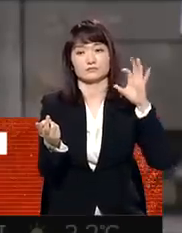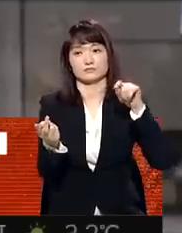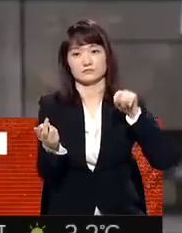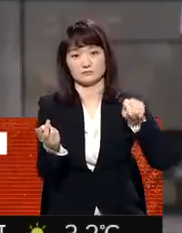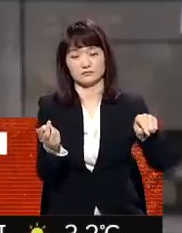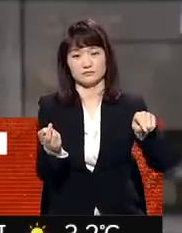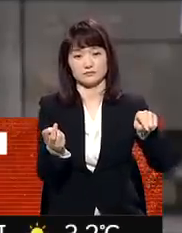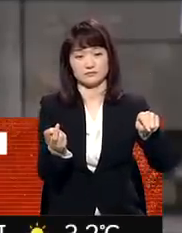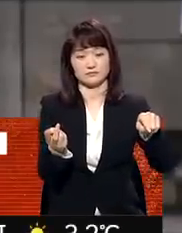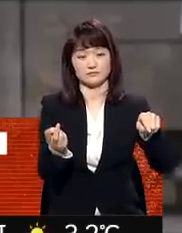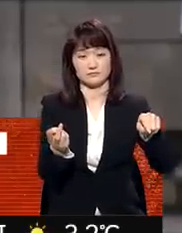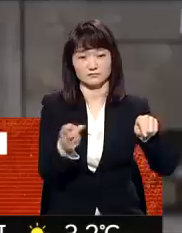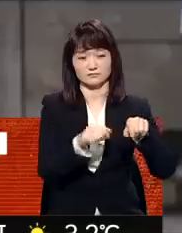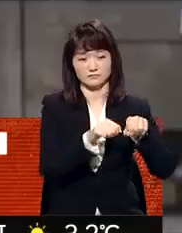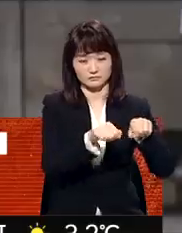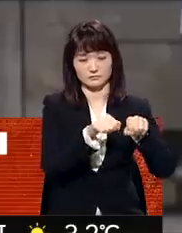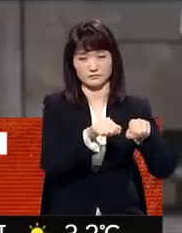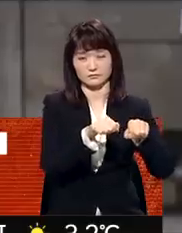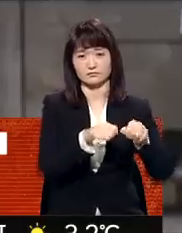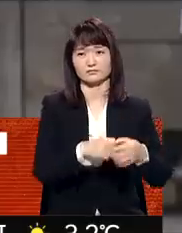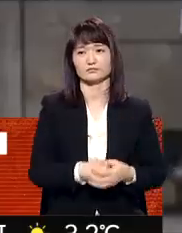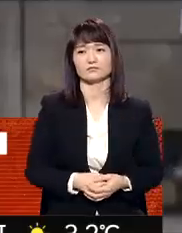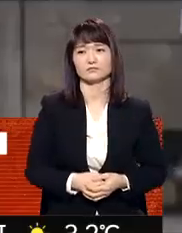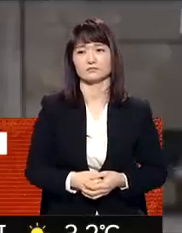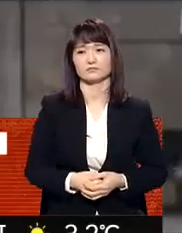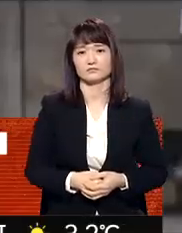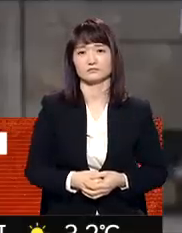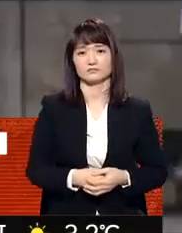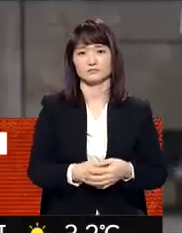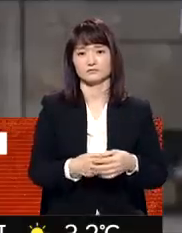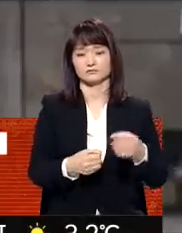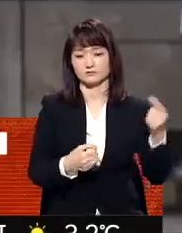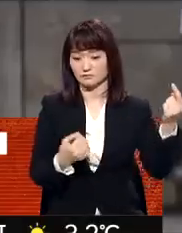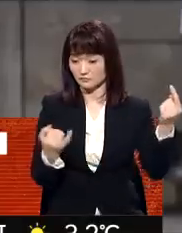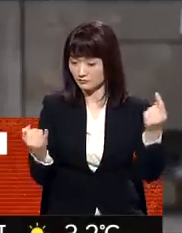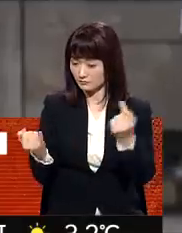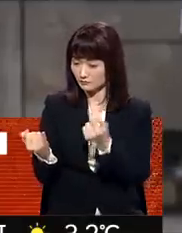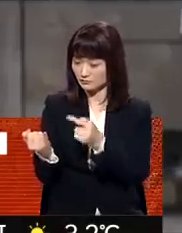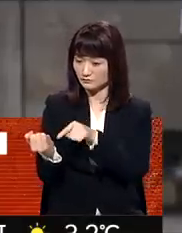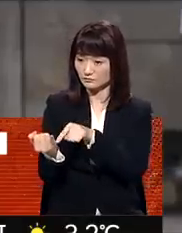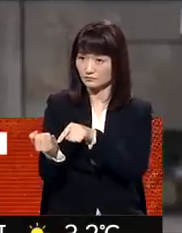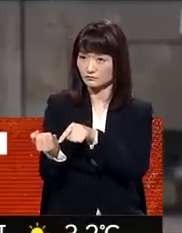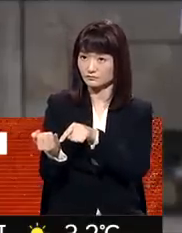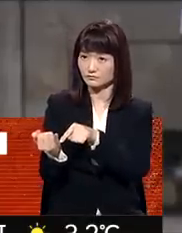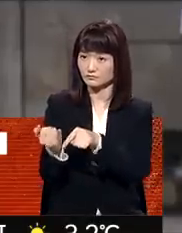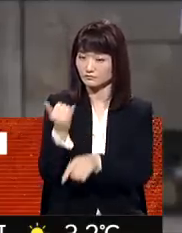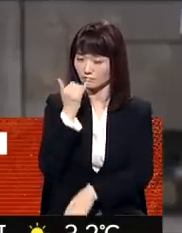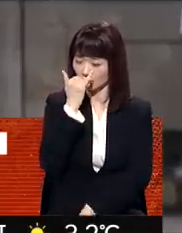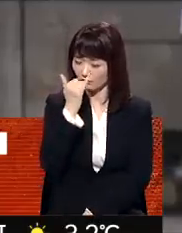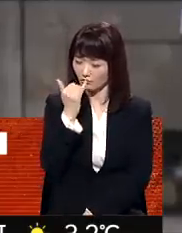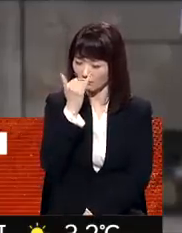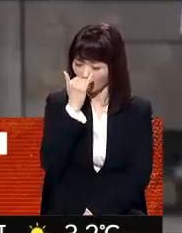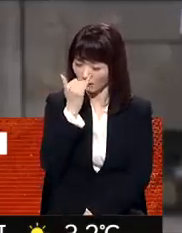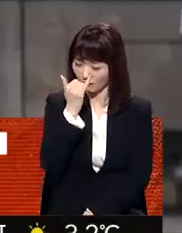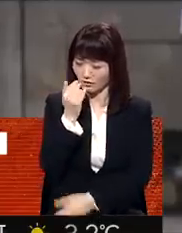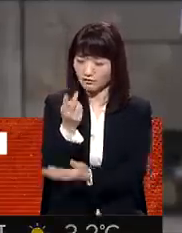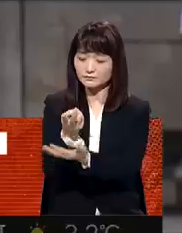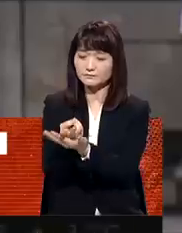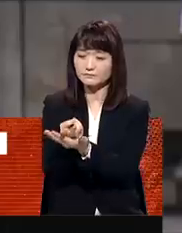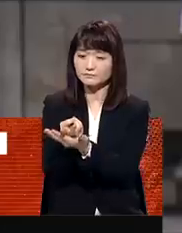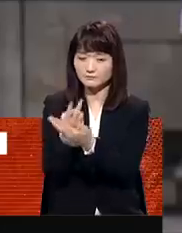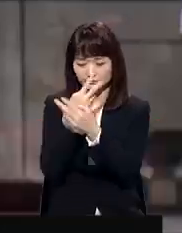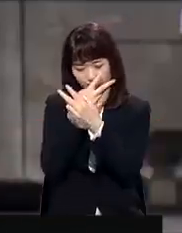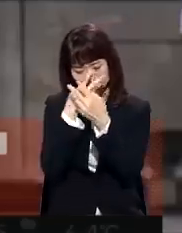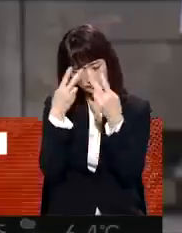청소를 했다고 합니다 물론 이제 통한 거를 지었다는 말인데 총수하고 나와 보니까 그 여성이 코를 쿨쿨 골면서 잠을